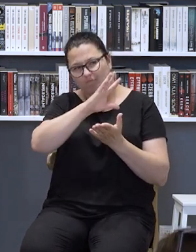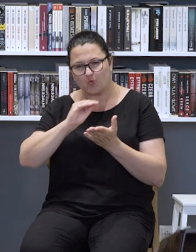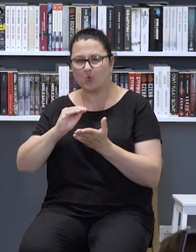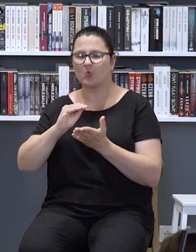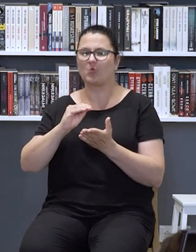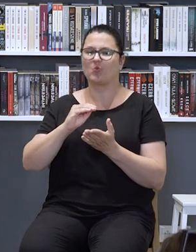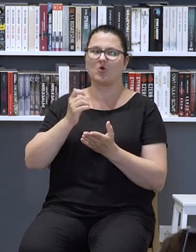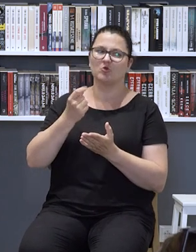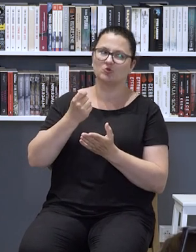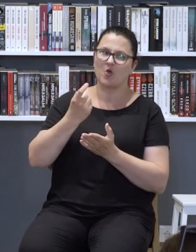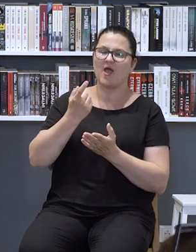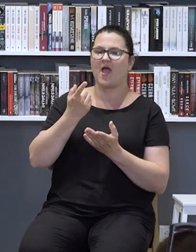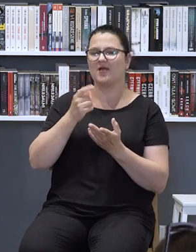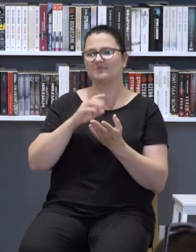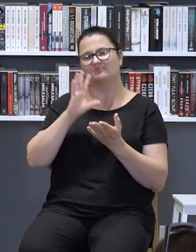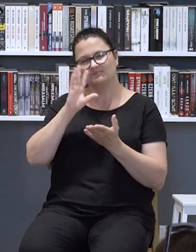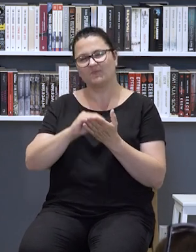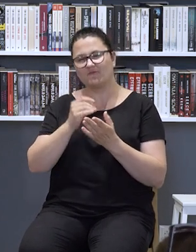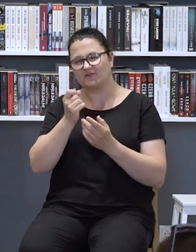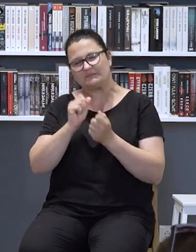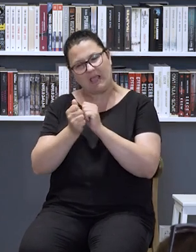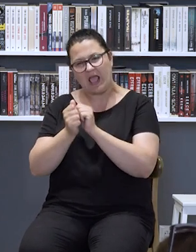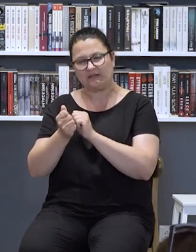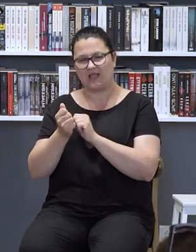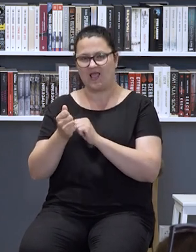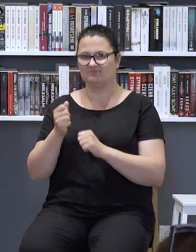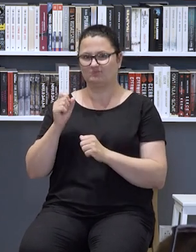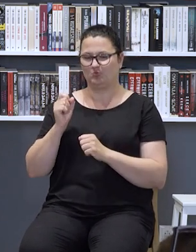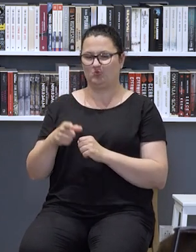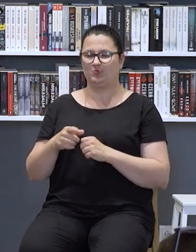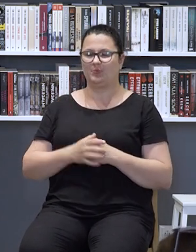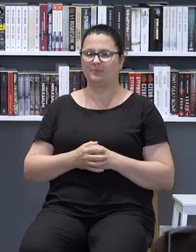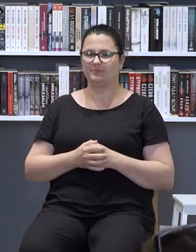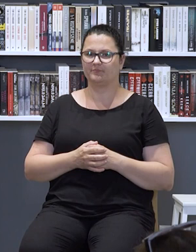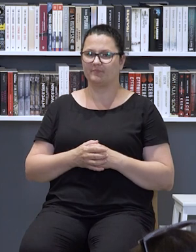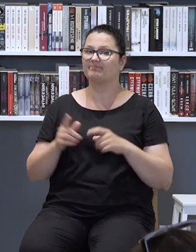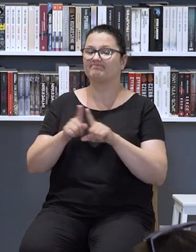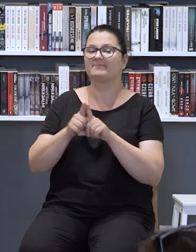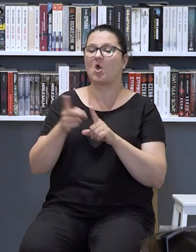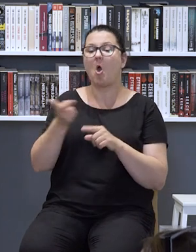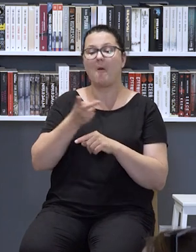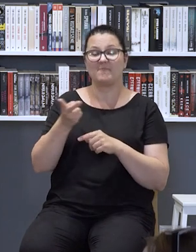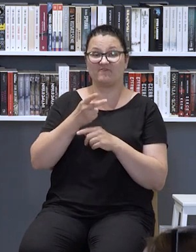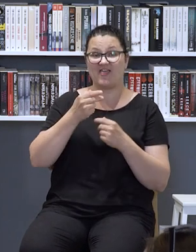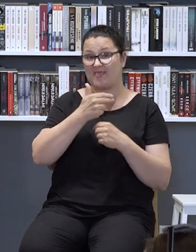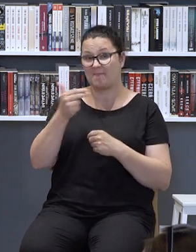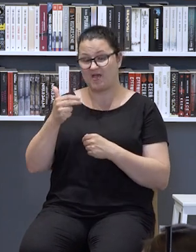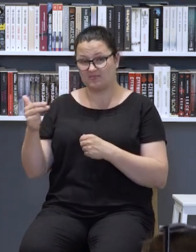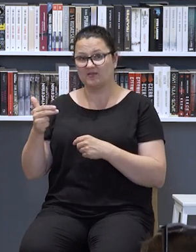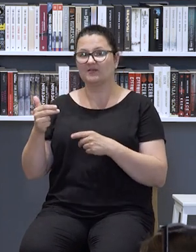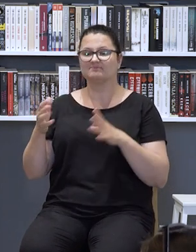właśnie troszeczkę zniekształcone powielenia, tak? Pojawia się to. Poza tym obydwa wątki są